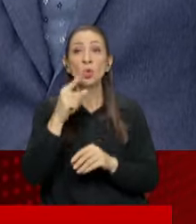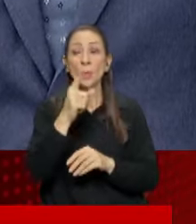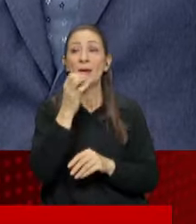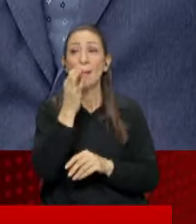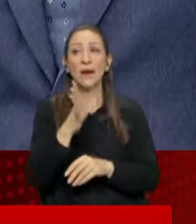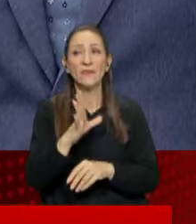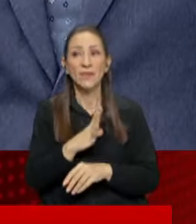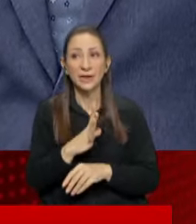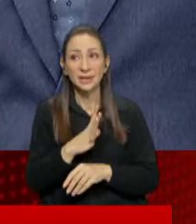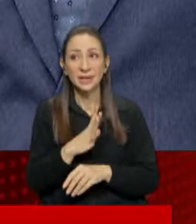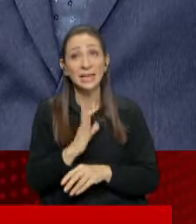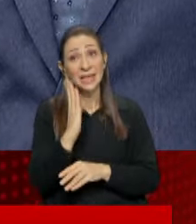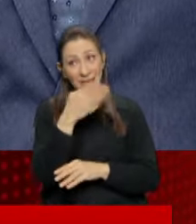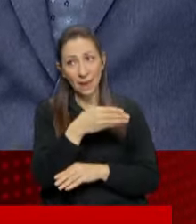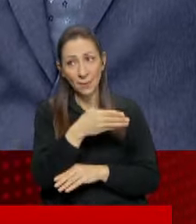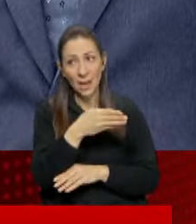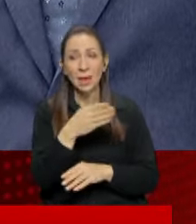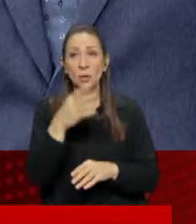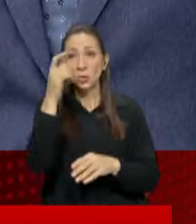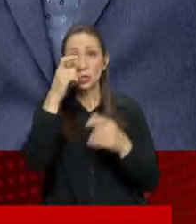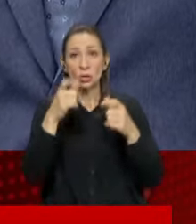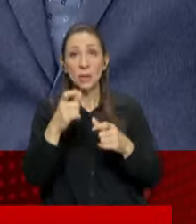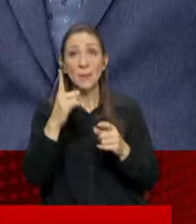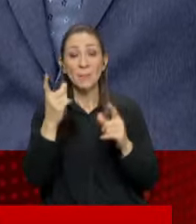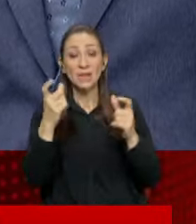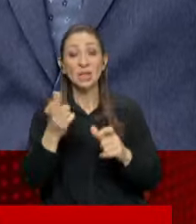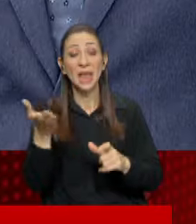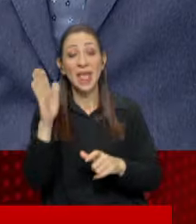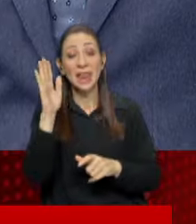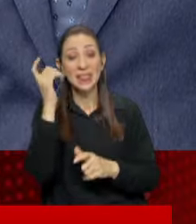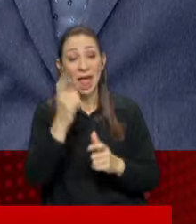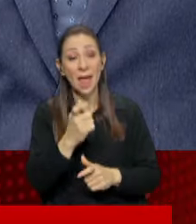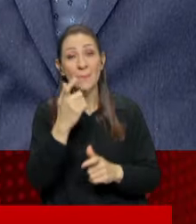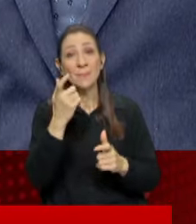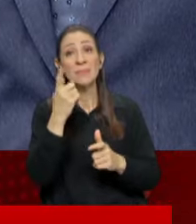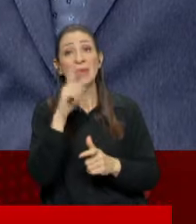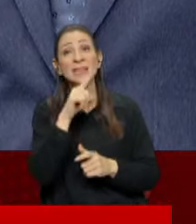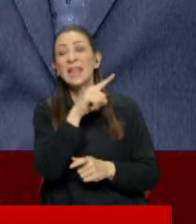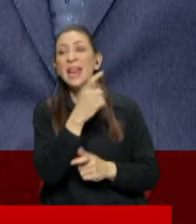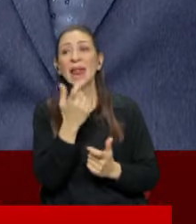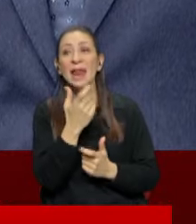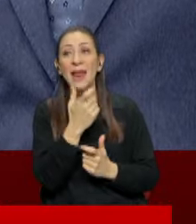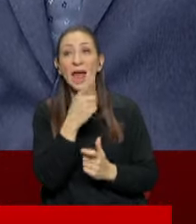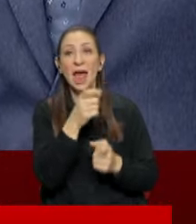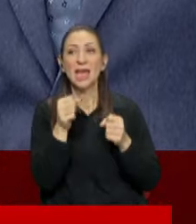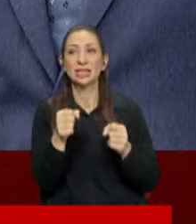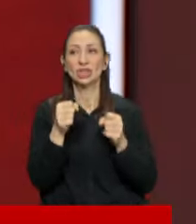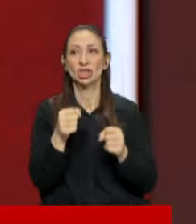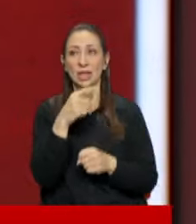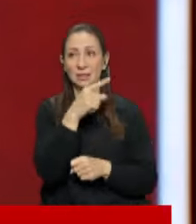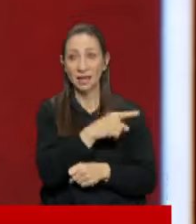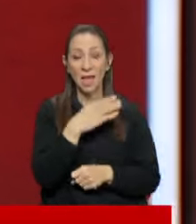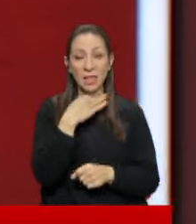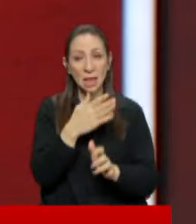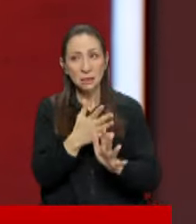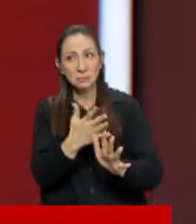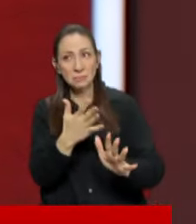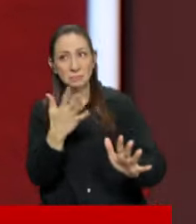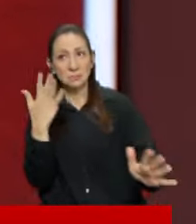haber daha vardı. Gidelim mi? Memleketin bir başka yerine, bir başka adresine daha ve orada da Erzincan'da da et